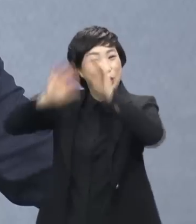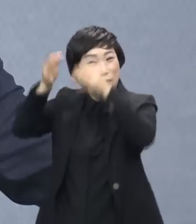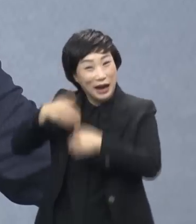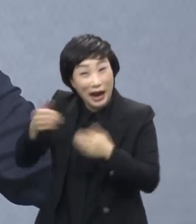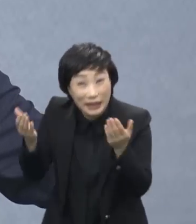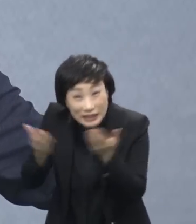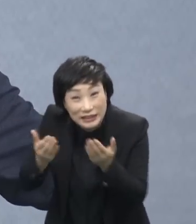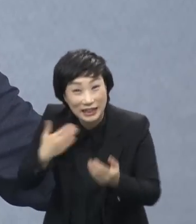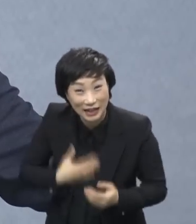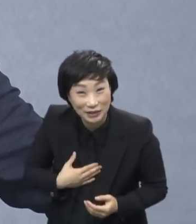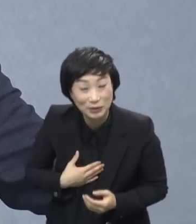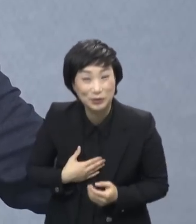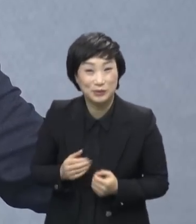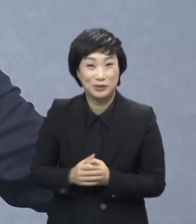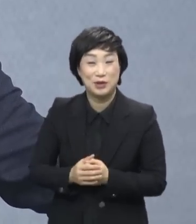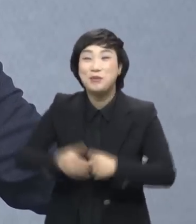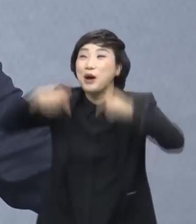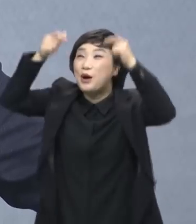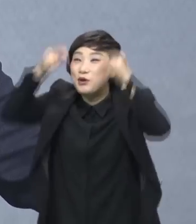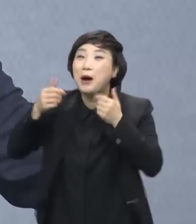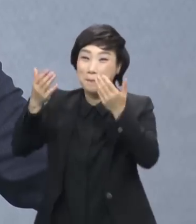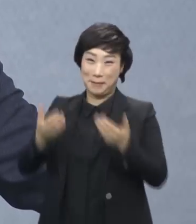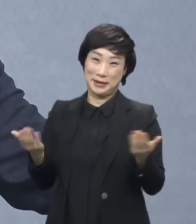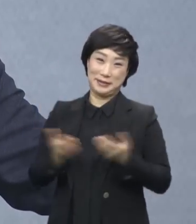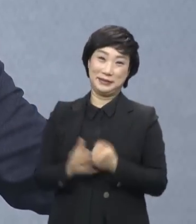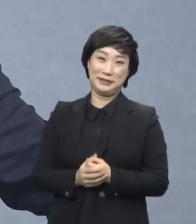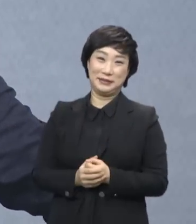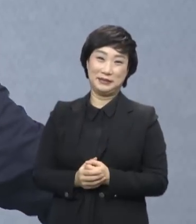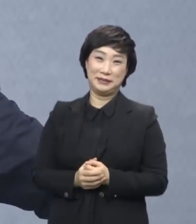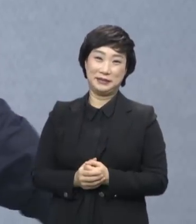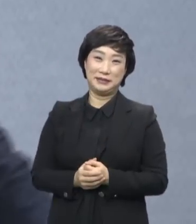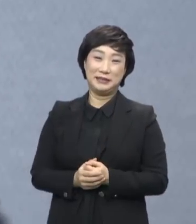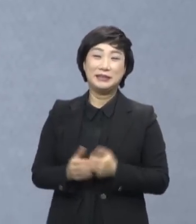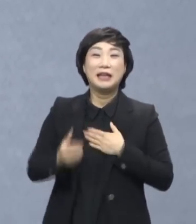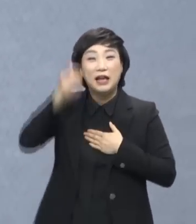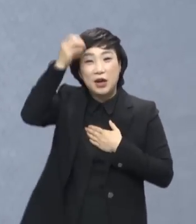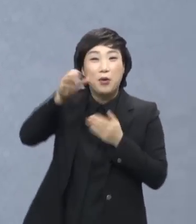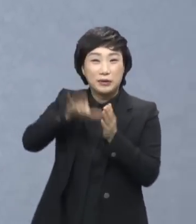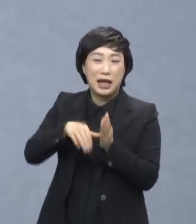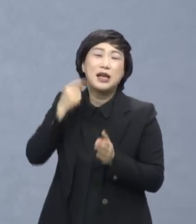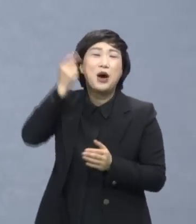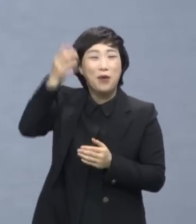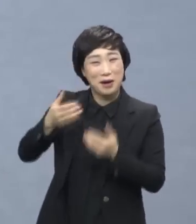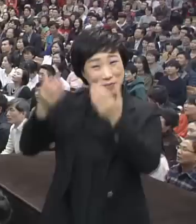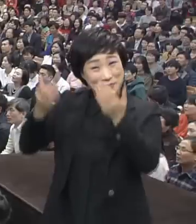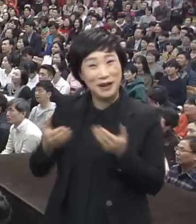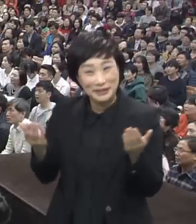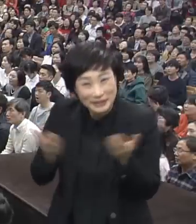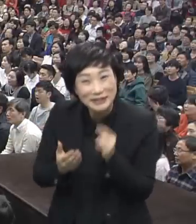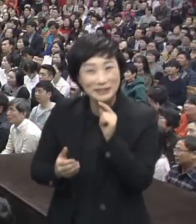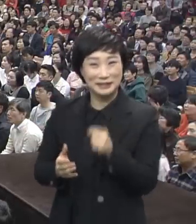가는 것이다. 멸류관을 얻는 것이다. 내 영혼의 때 영광을 얻는 것이다.